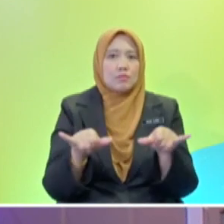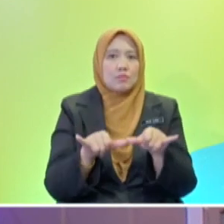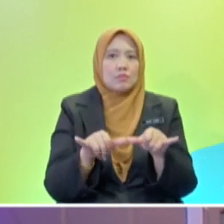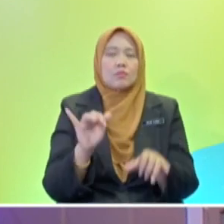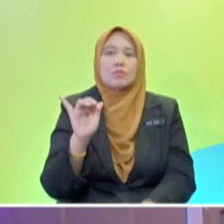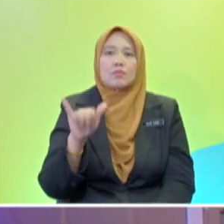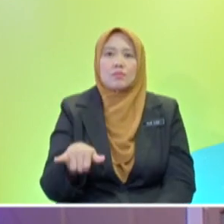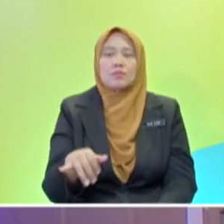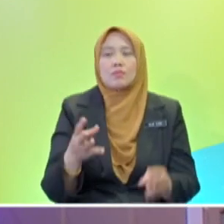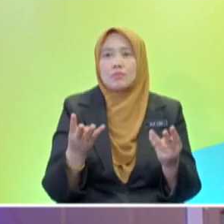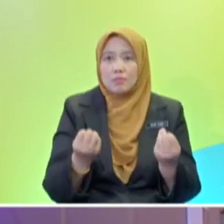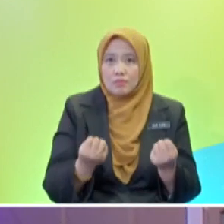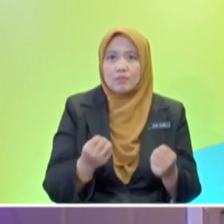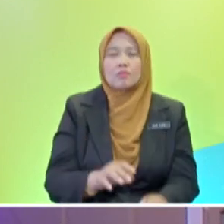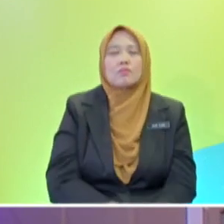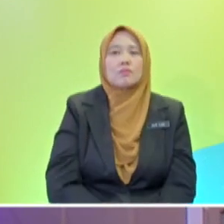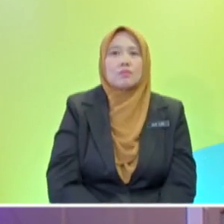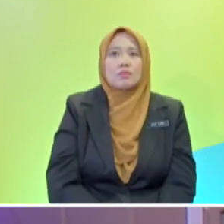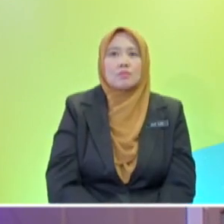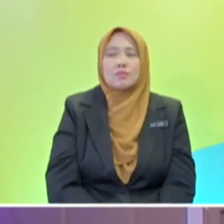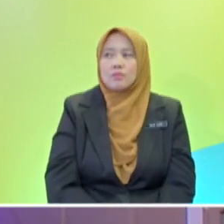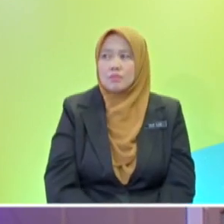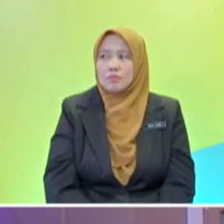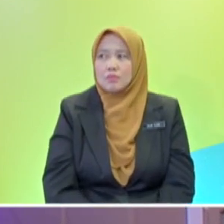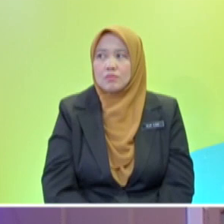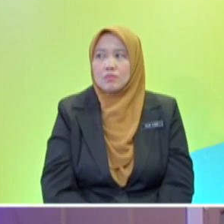kemudian kita akan tampilkan